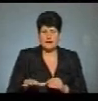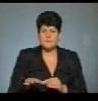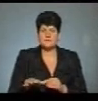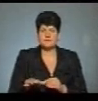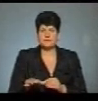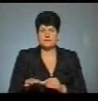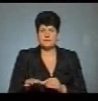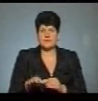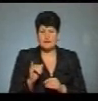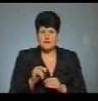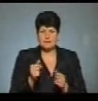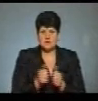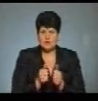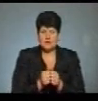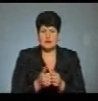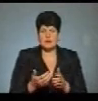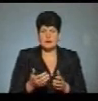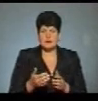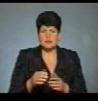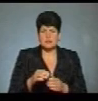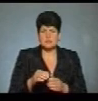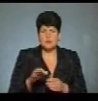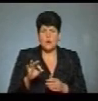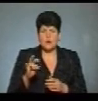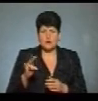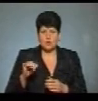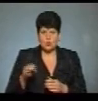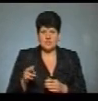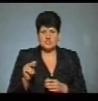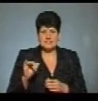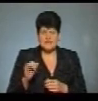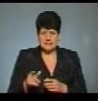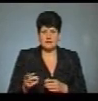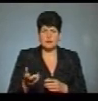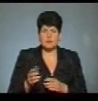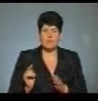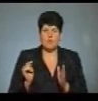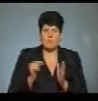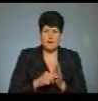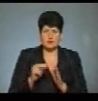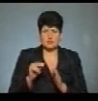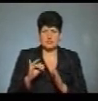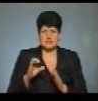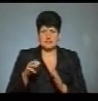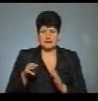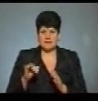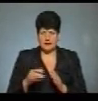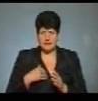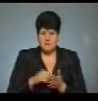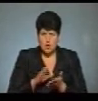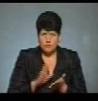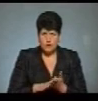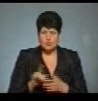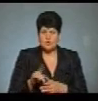заказника. І він межує безпосередньо з орнітологічним заказником Чистилівський, прийшла на територію Чистилівського заказника. Нами обліковано,